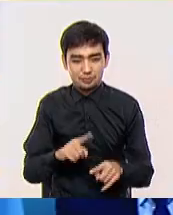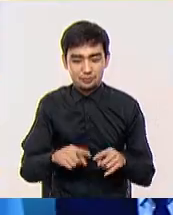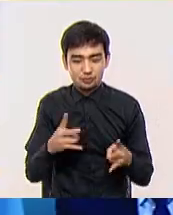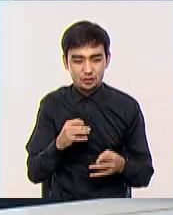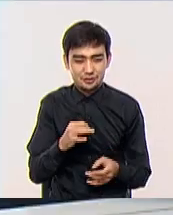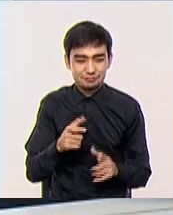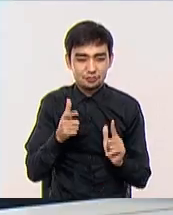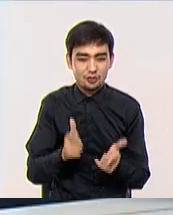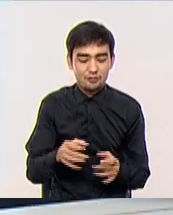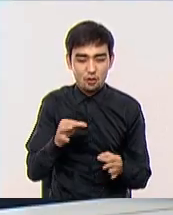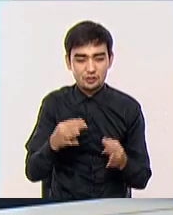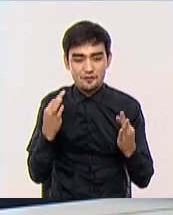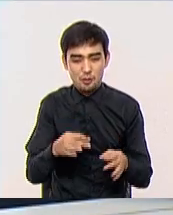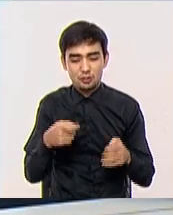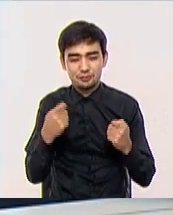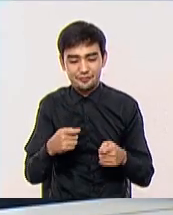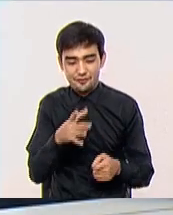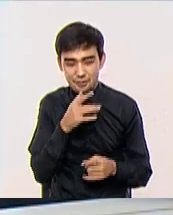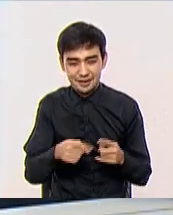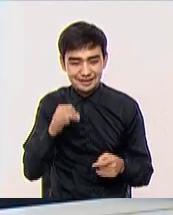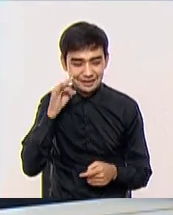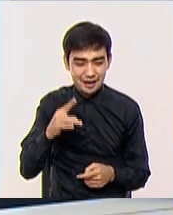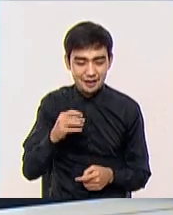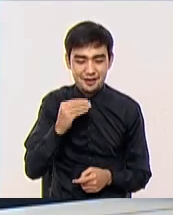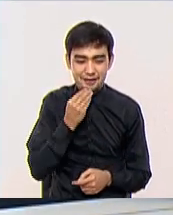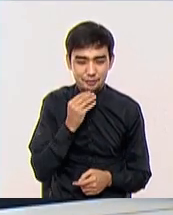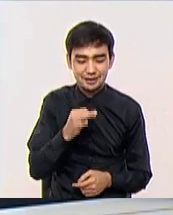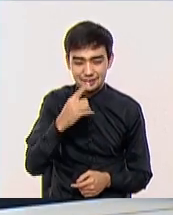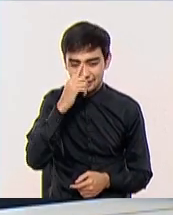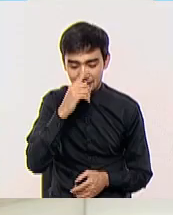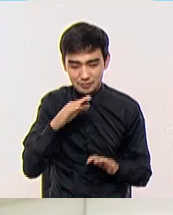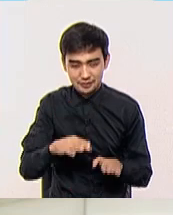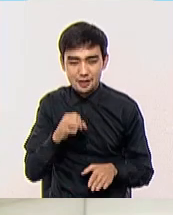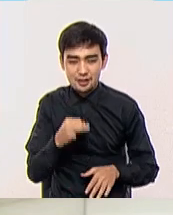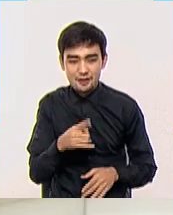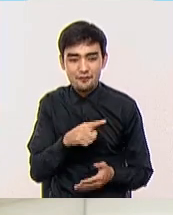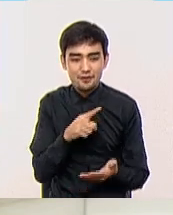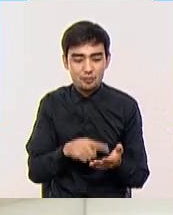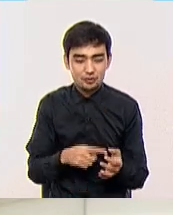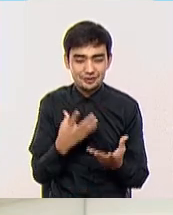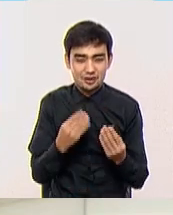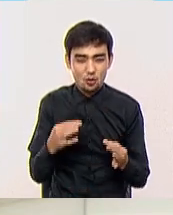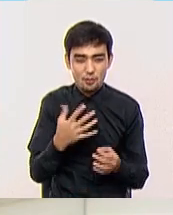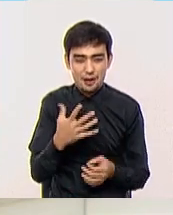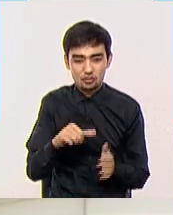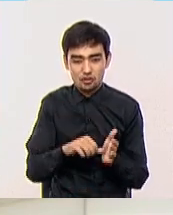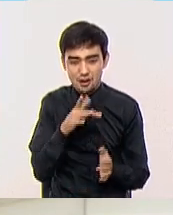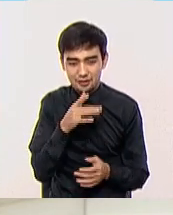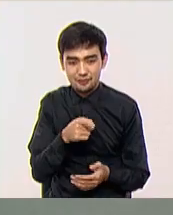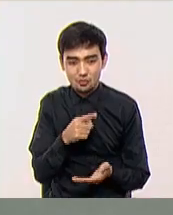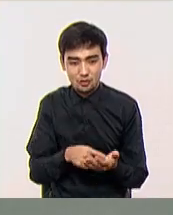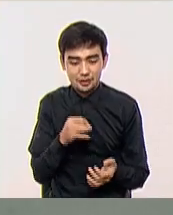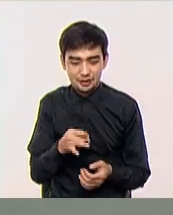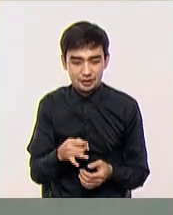заключению соглашения о свободной торговле с Израилем, Египтом и Индией. Этот вопрос на повестке дня вот уже 5-6 лет, но сейчас, в